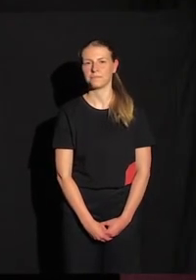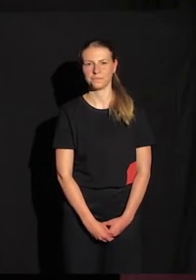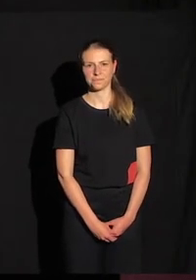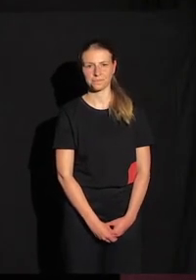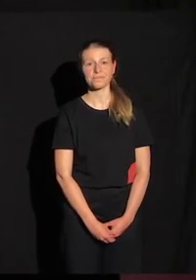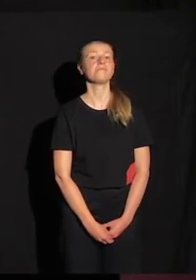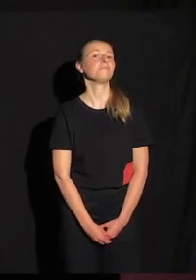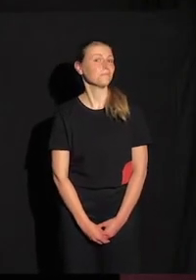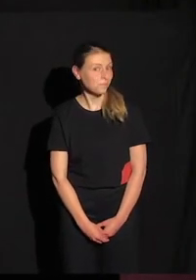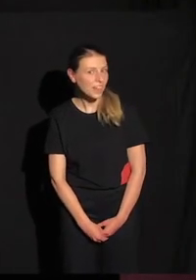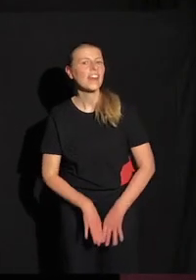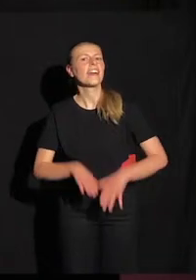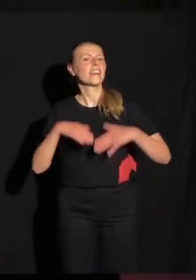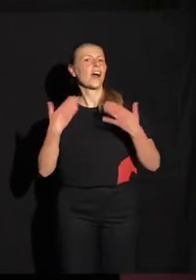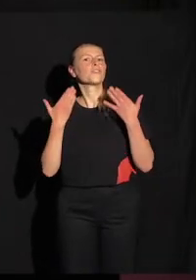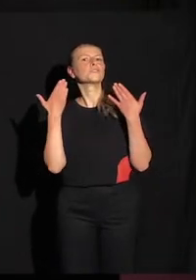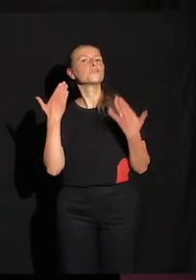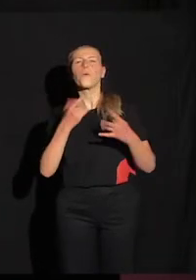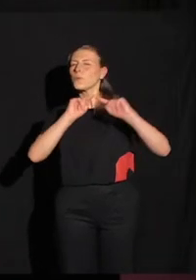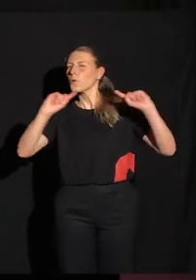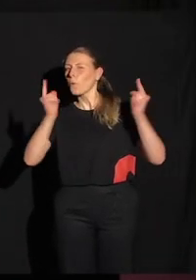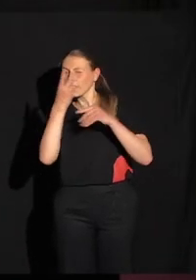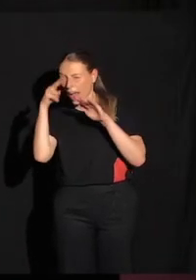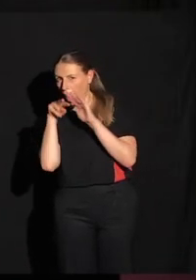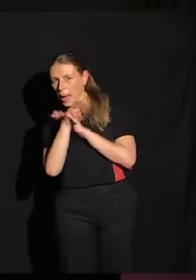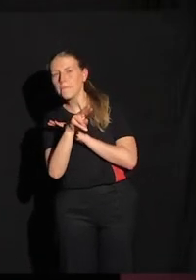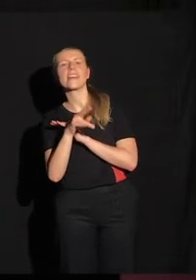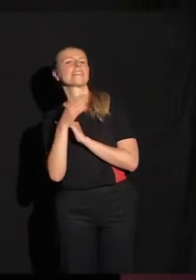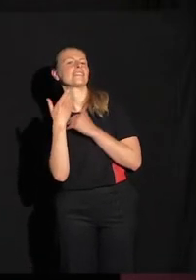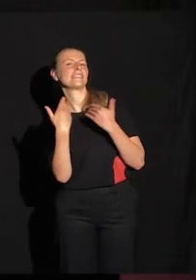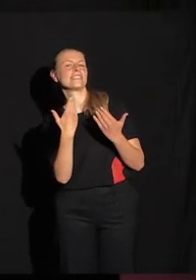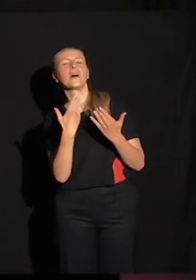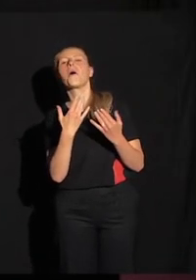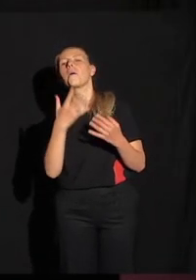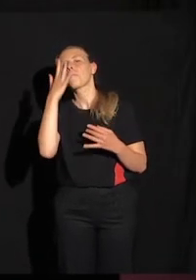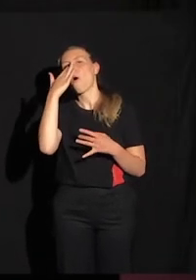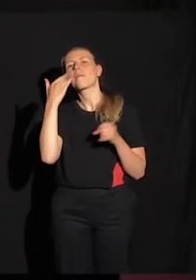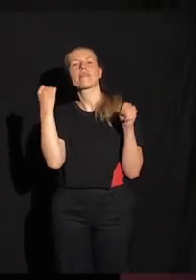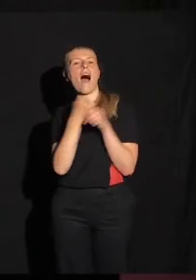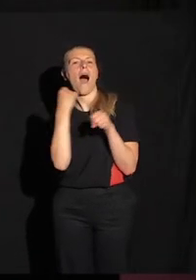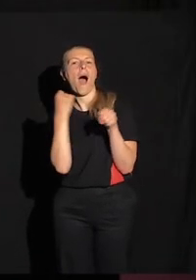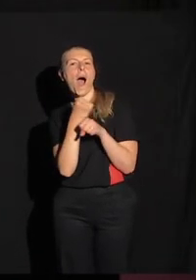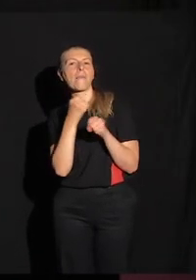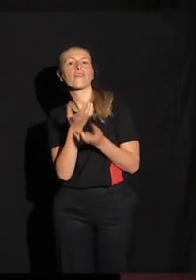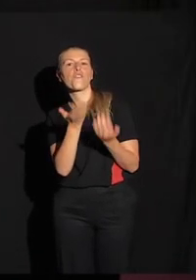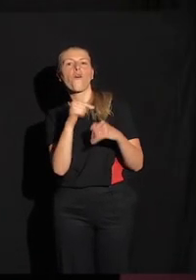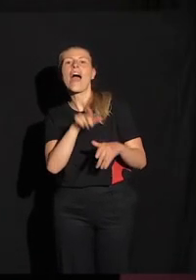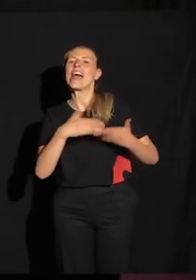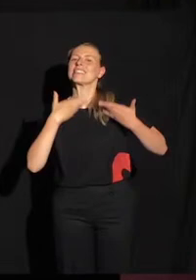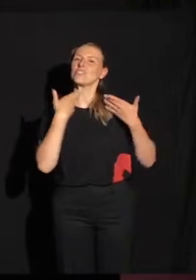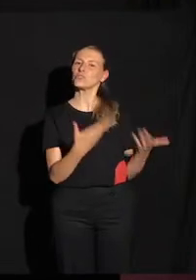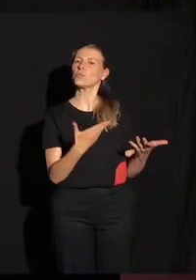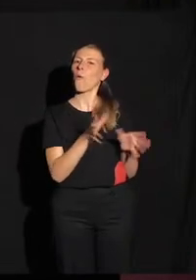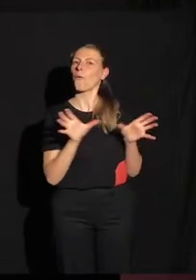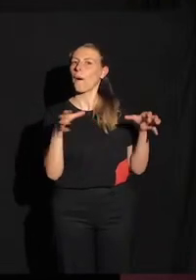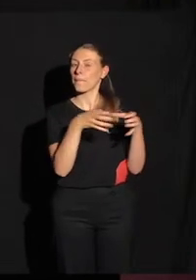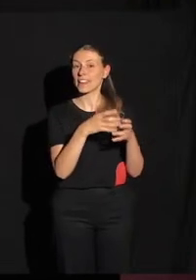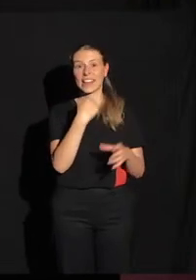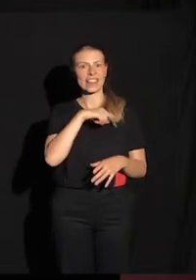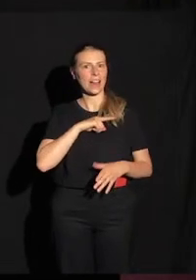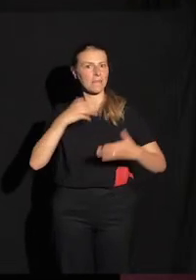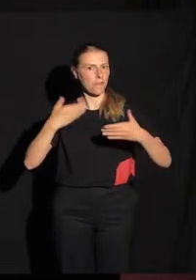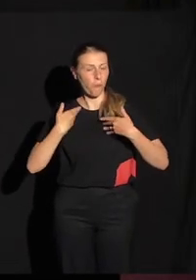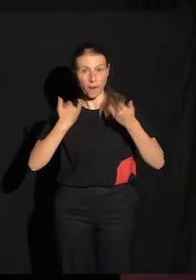Ja, das war ein Einblick in die Probenarbeit der Es ist so Company. Und ich freue mich jetzt, dass hier im Studio